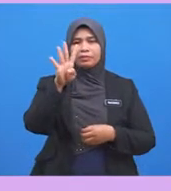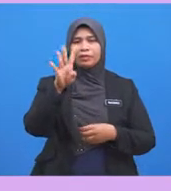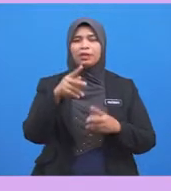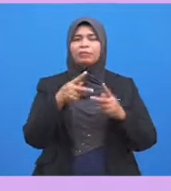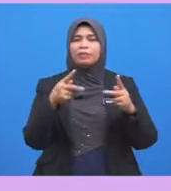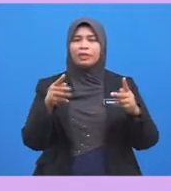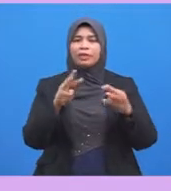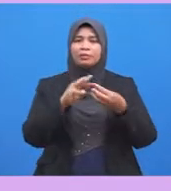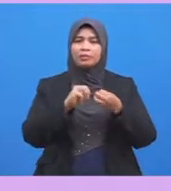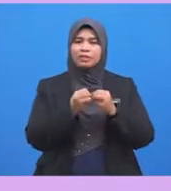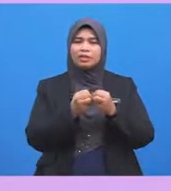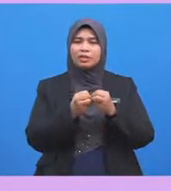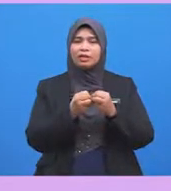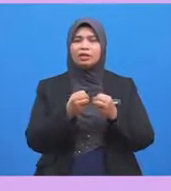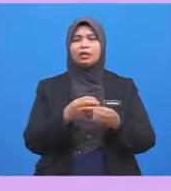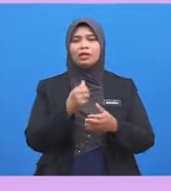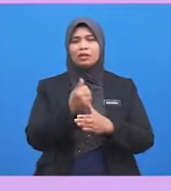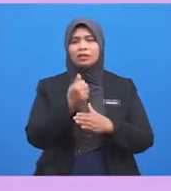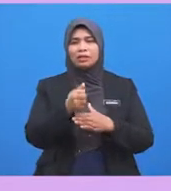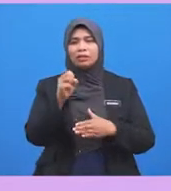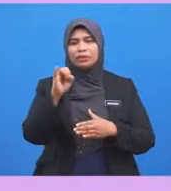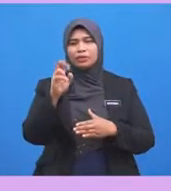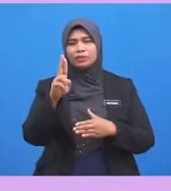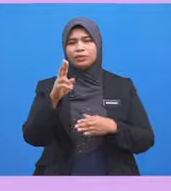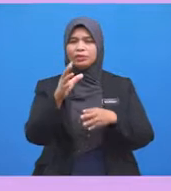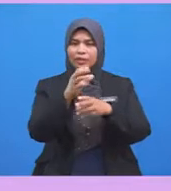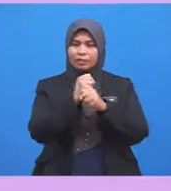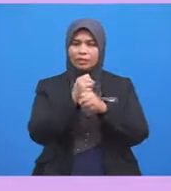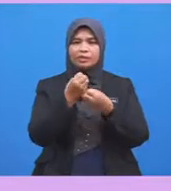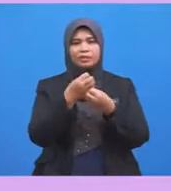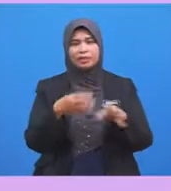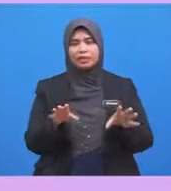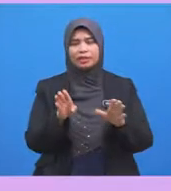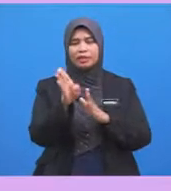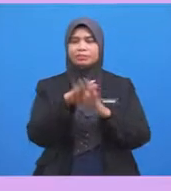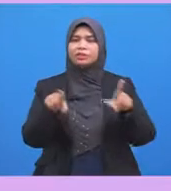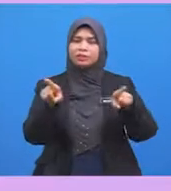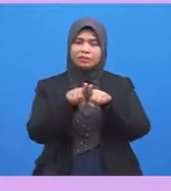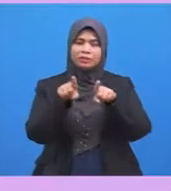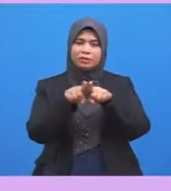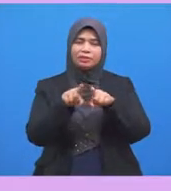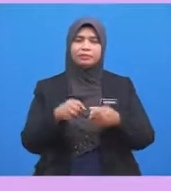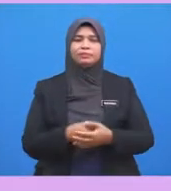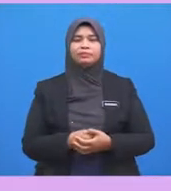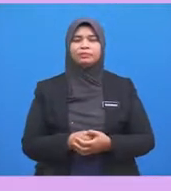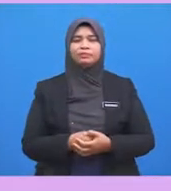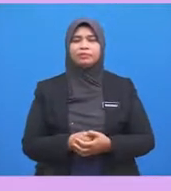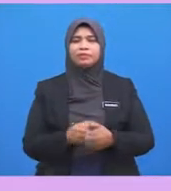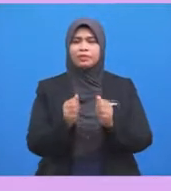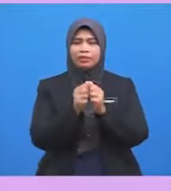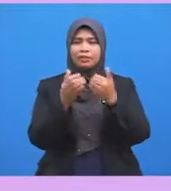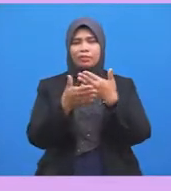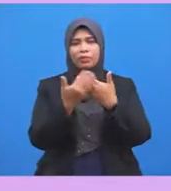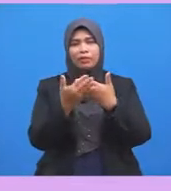keempat, pelbagai masalah atau isu dapat diselesaikan bersama dengan